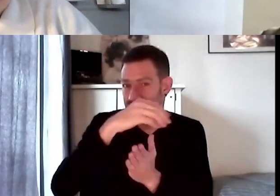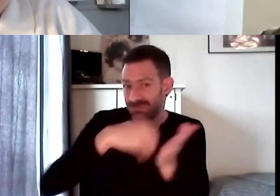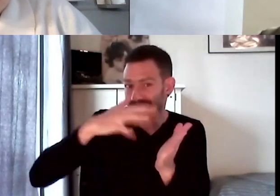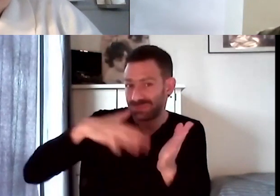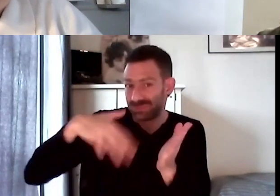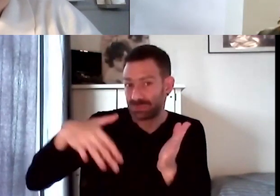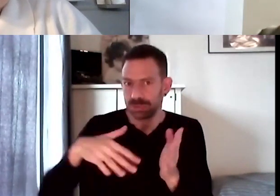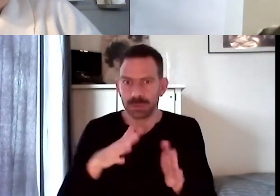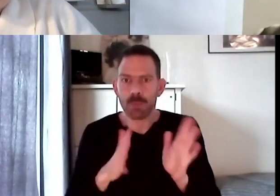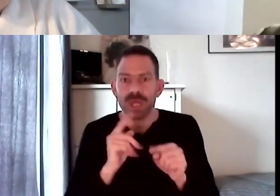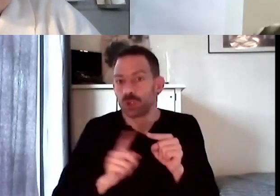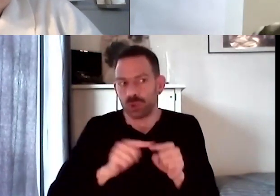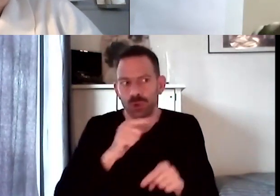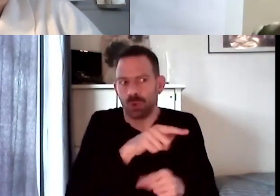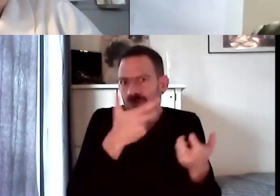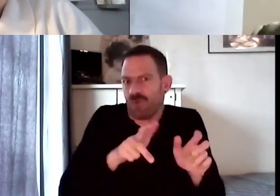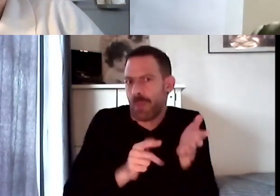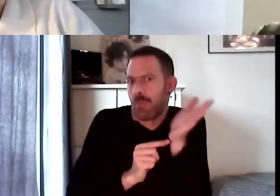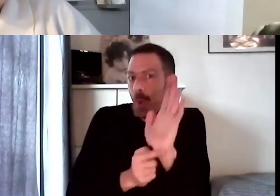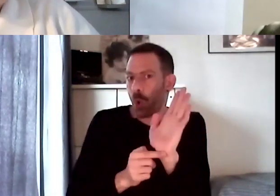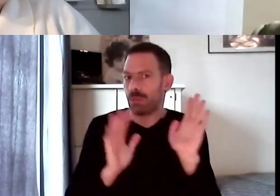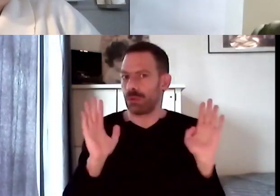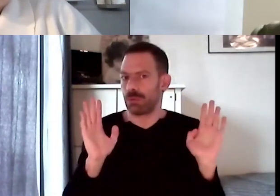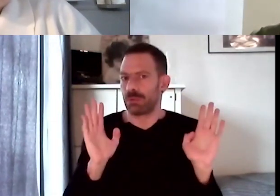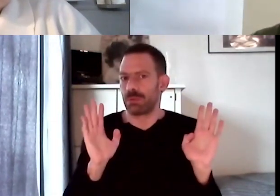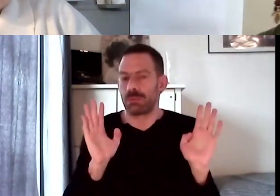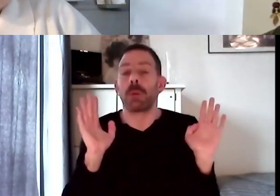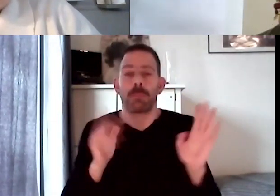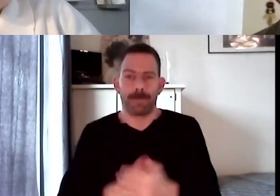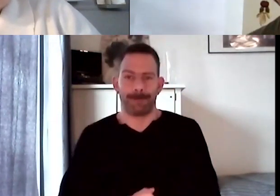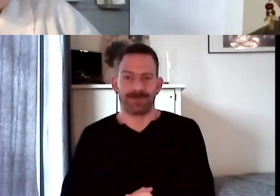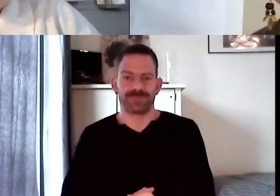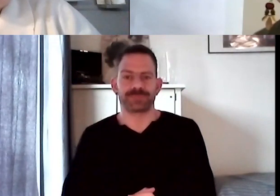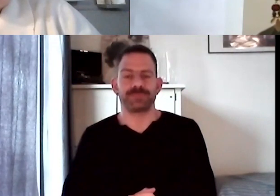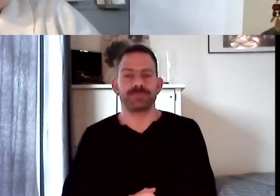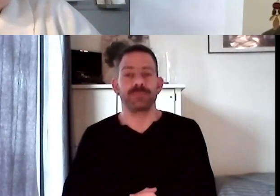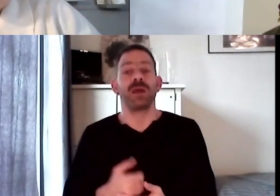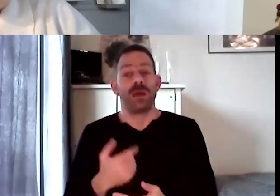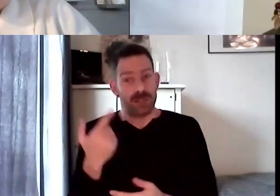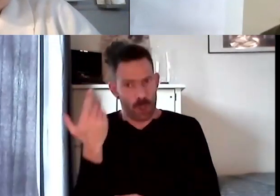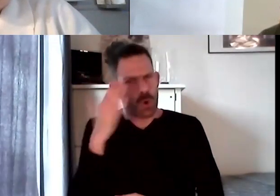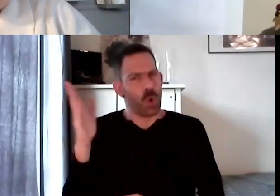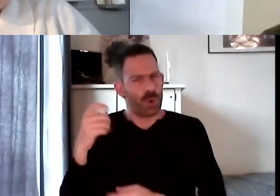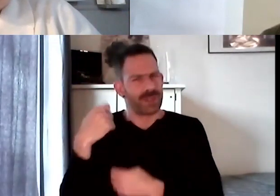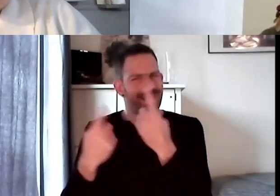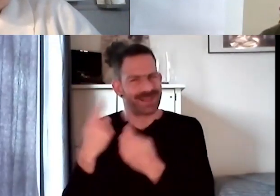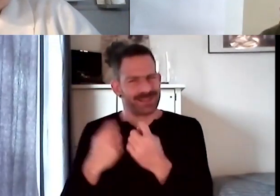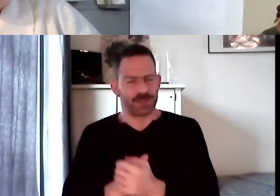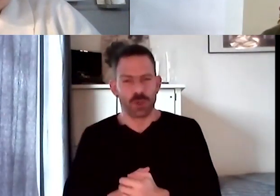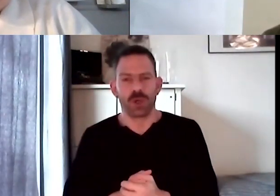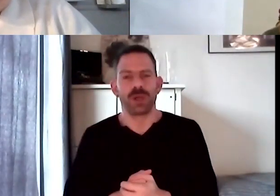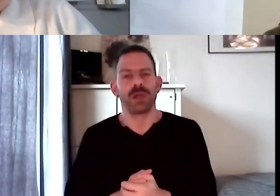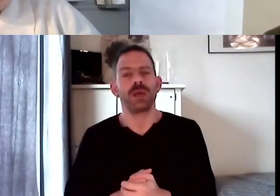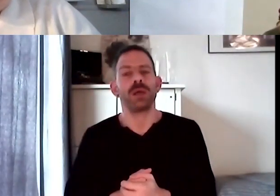pas afficher, au moins dans un premier temps. Alors, j'ai d'autres questions, Elisabeth.